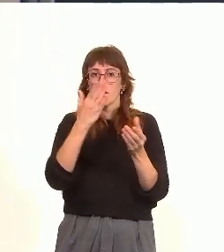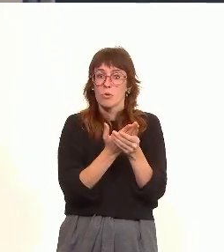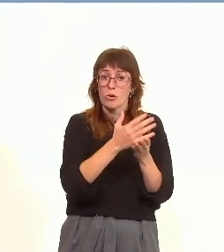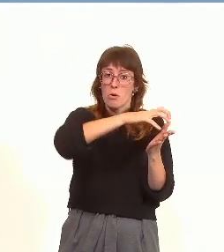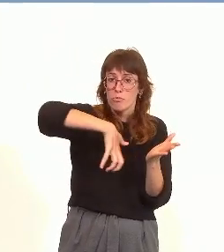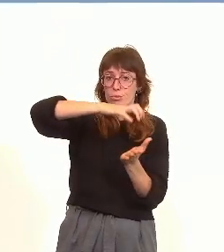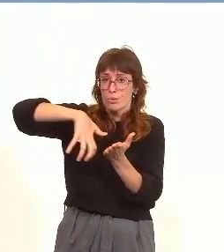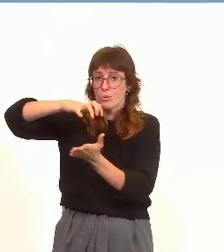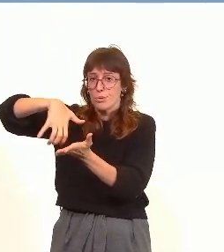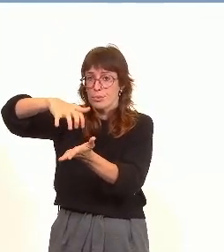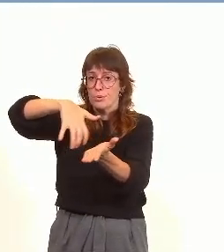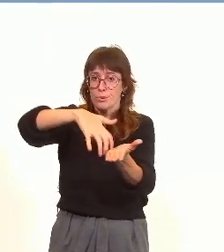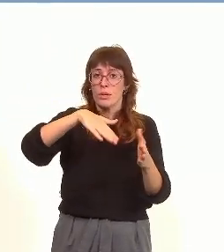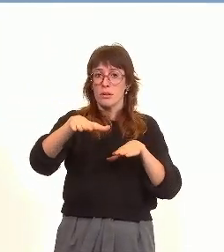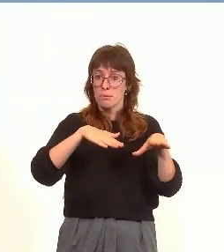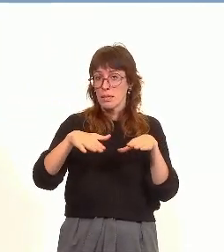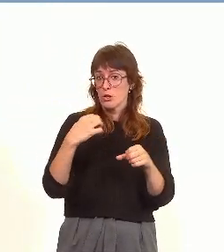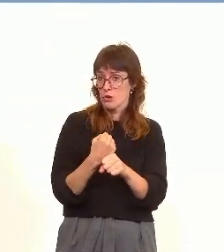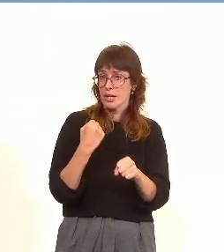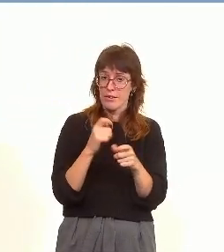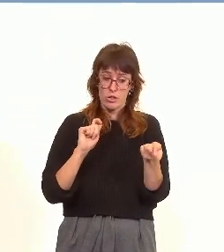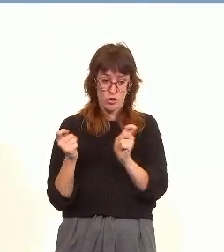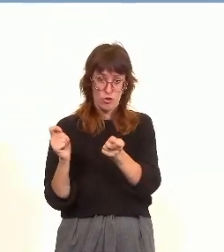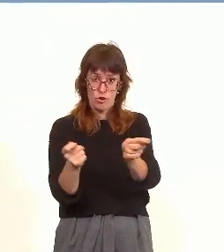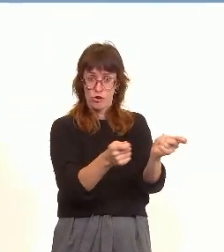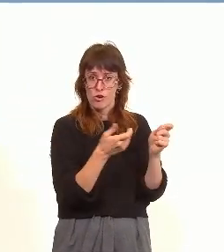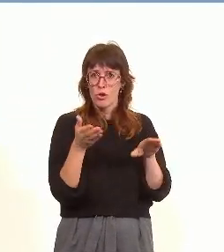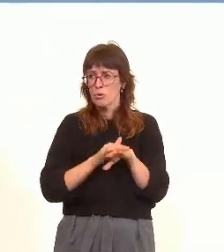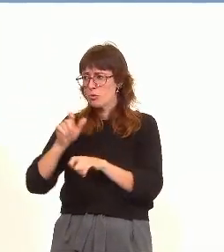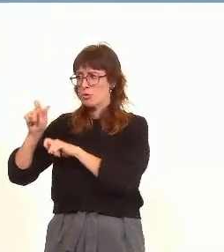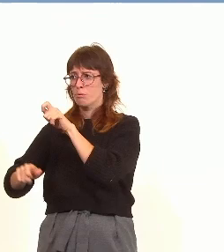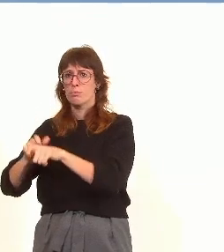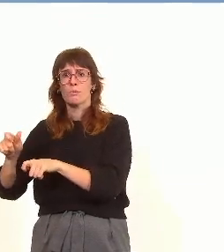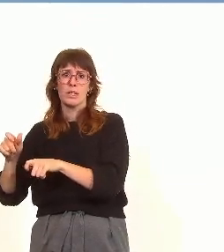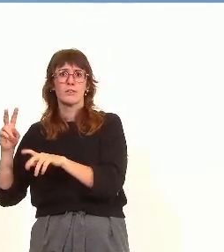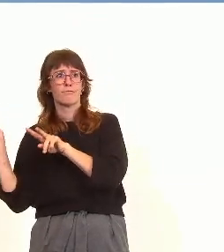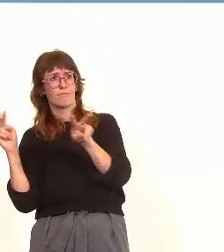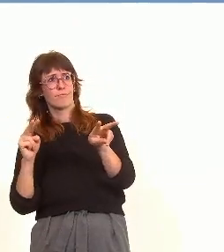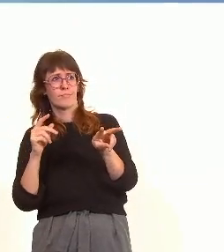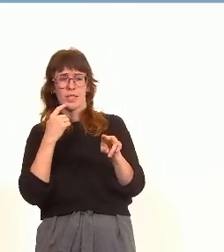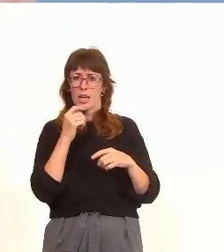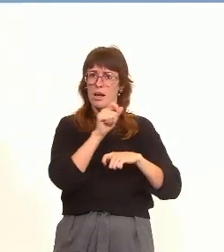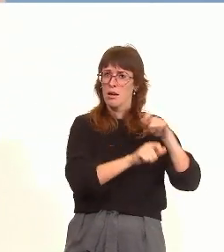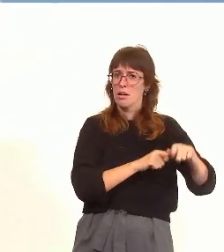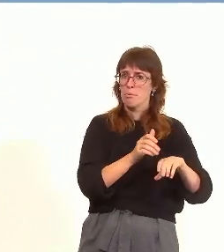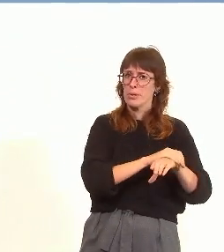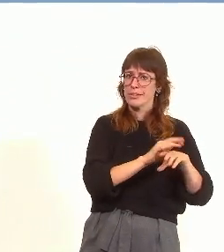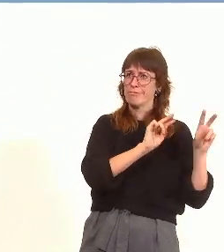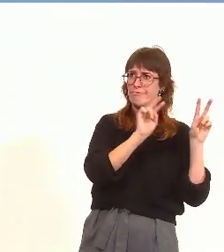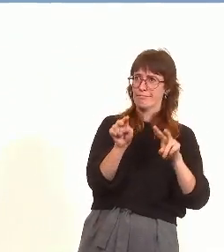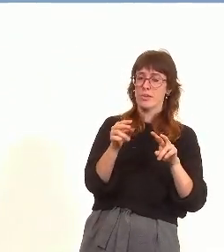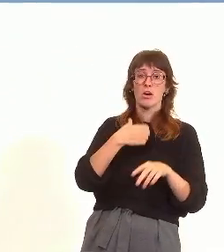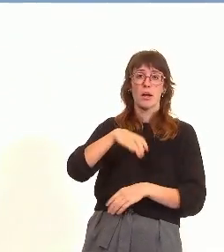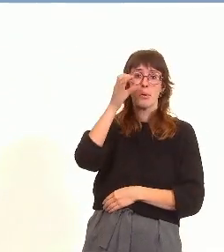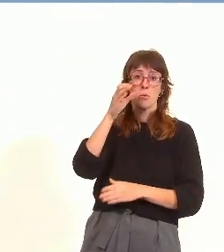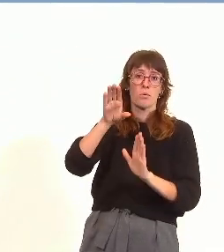fonctionnement, mais qui sont un tout petit peu moins entendus par les acteurs politiques. Et le rapport de l'IGAS